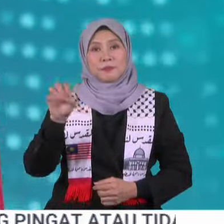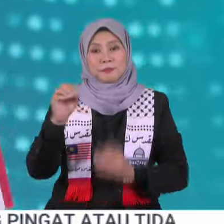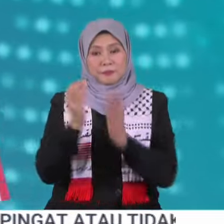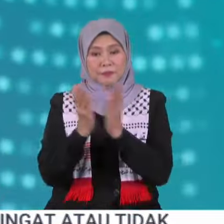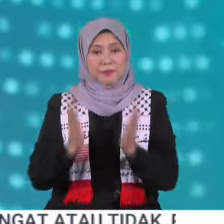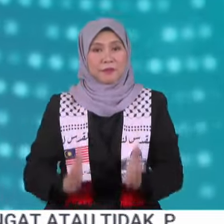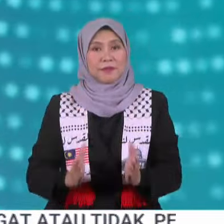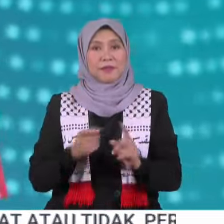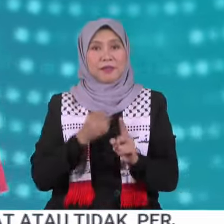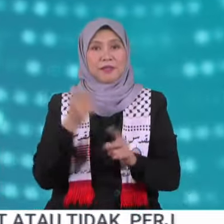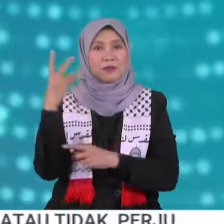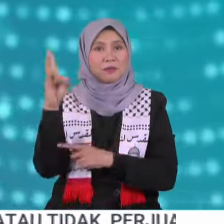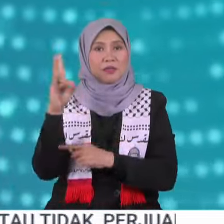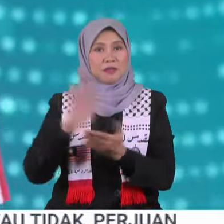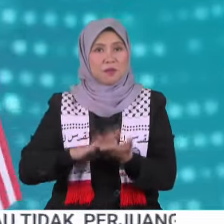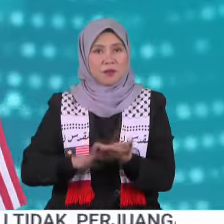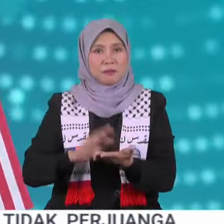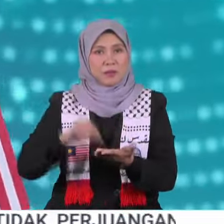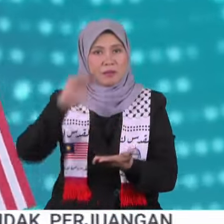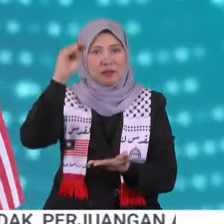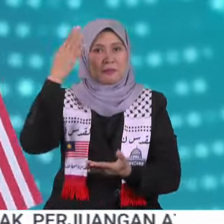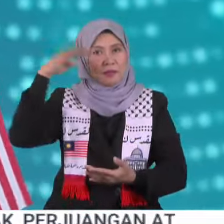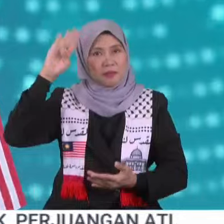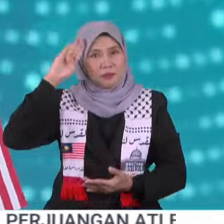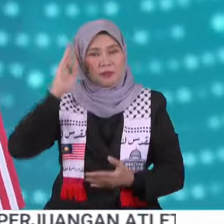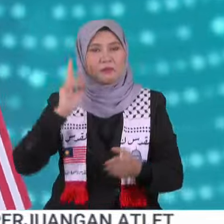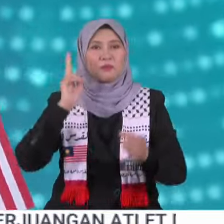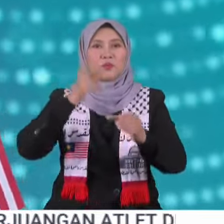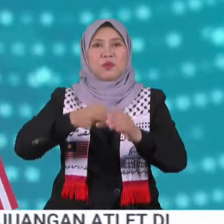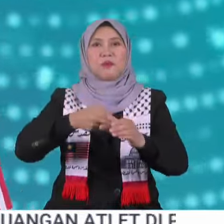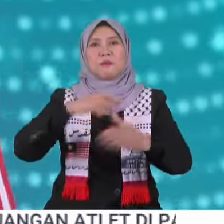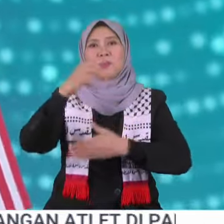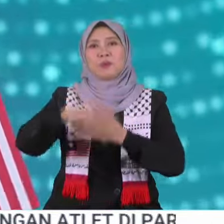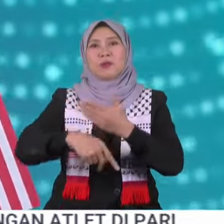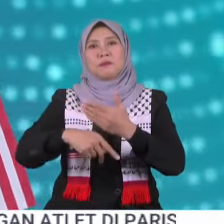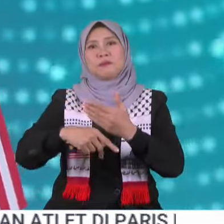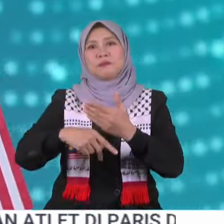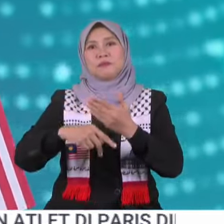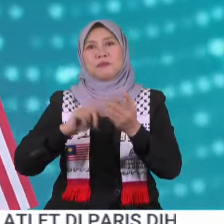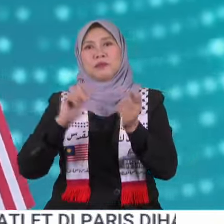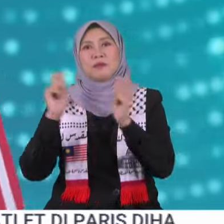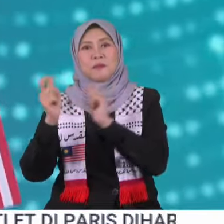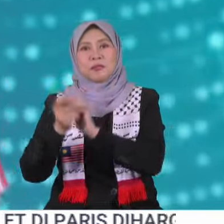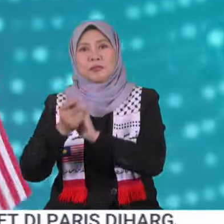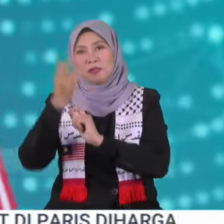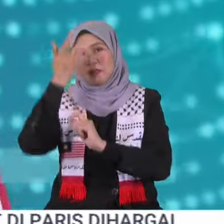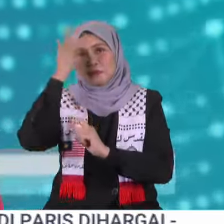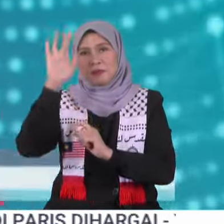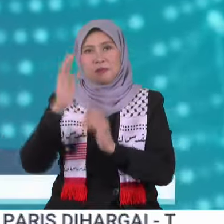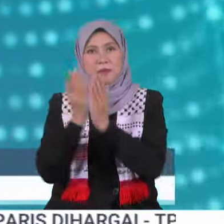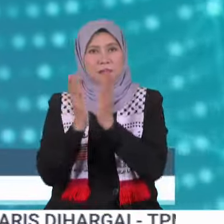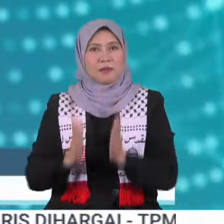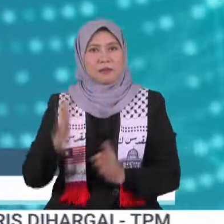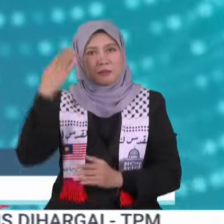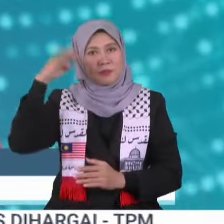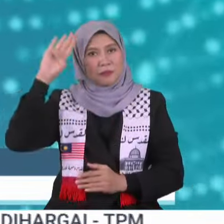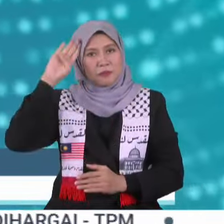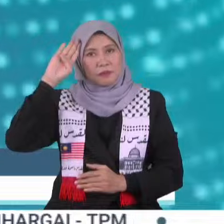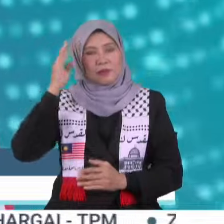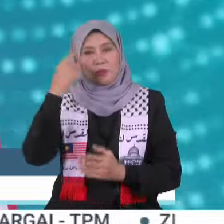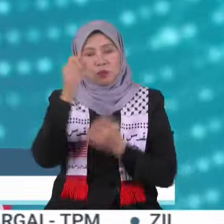250 pelajar dari 17 buah sekolah menengah seluruh Perlis menyertai program transformasi intelek pelajar Perlis TRIPS sebagai persiapan